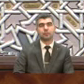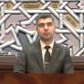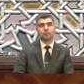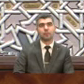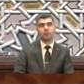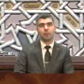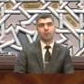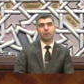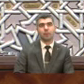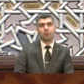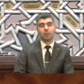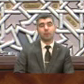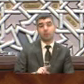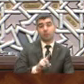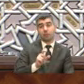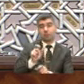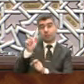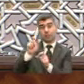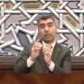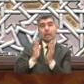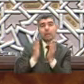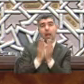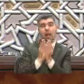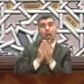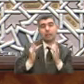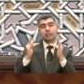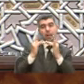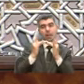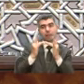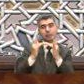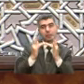وهو المتعلق باستفادة الطلبة من السكن الجامعي برسم السنة الجامعية